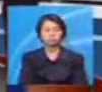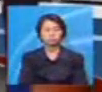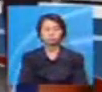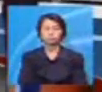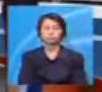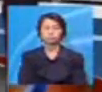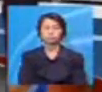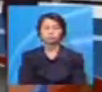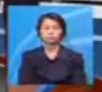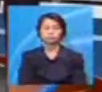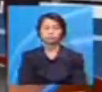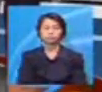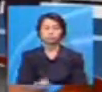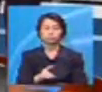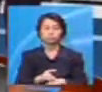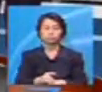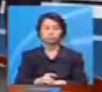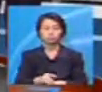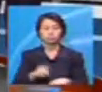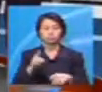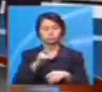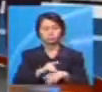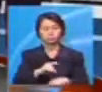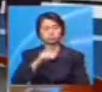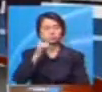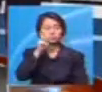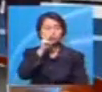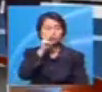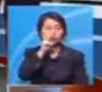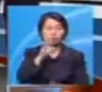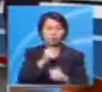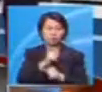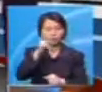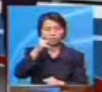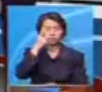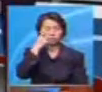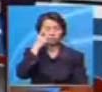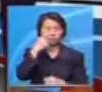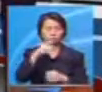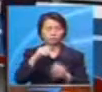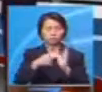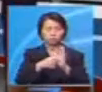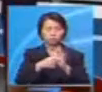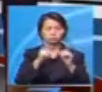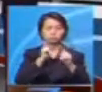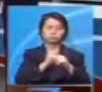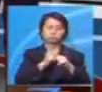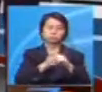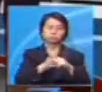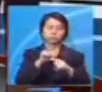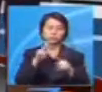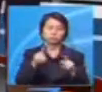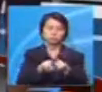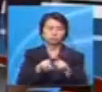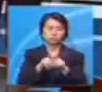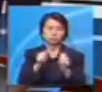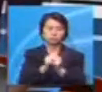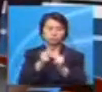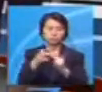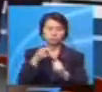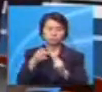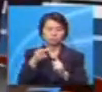lawan di stadium Darul aman alostar pula Kedah sekadar mampu mengutip satu mata selepas mencatat keputusan seri dua sama dengan